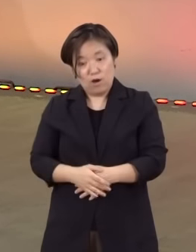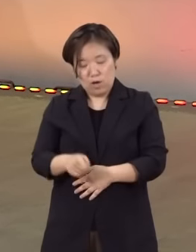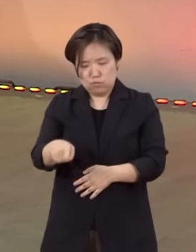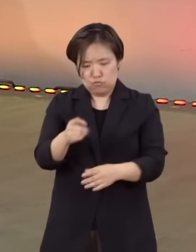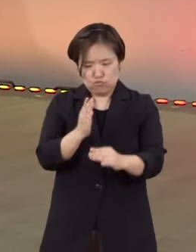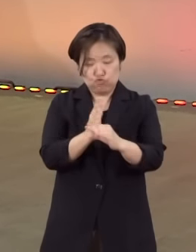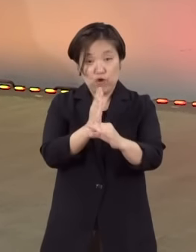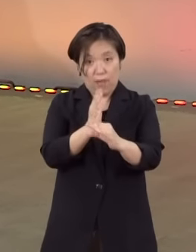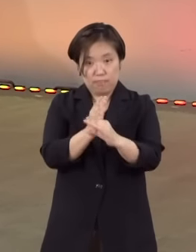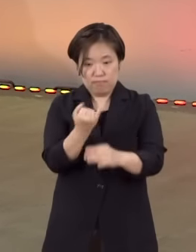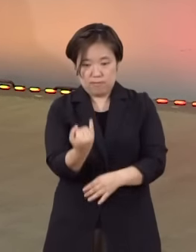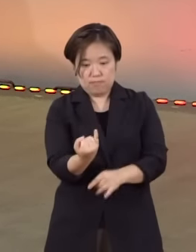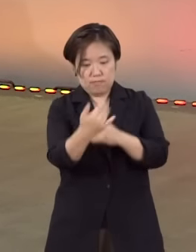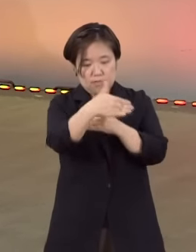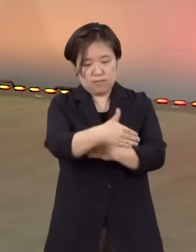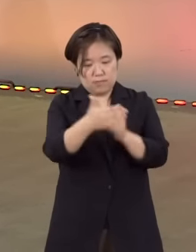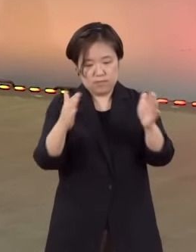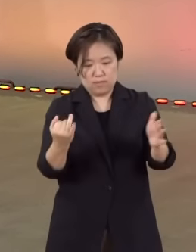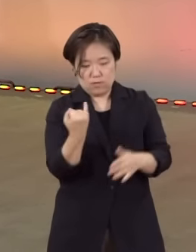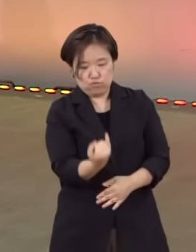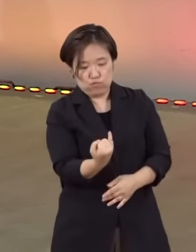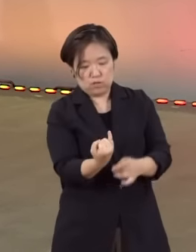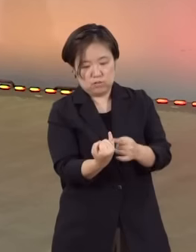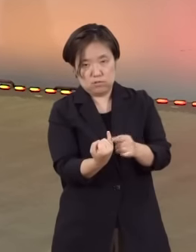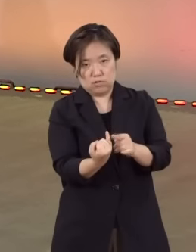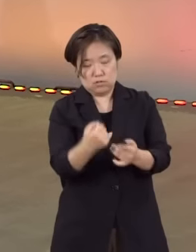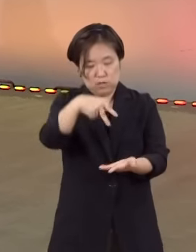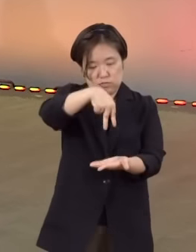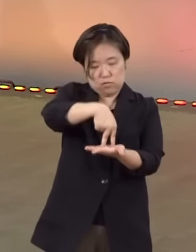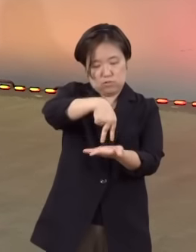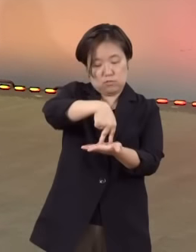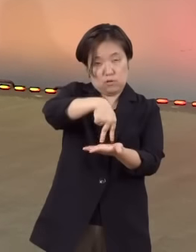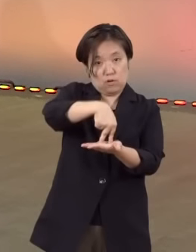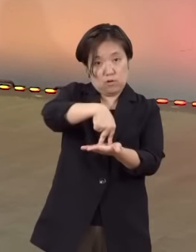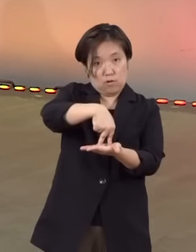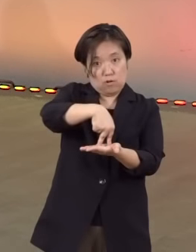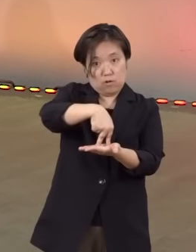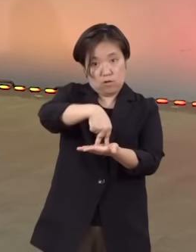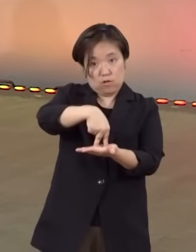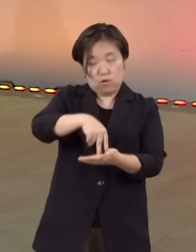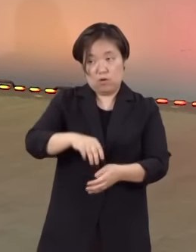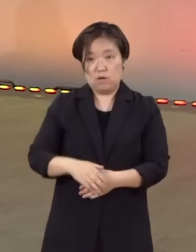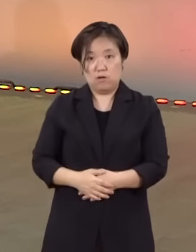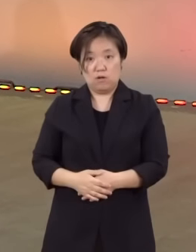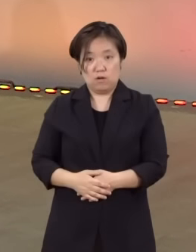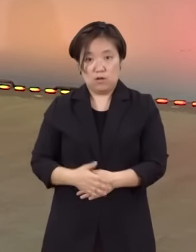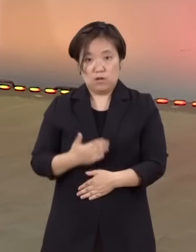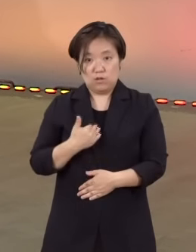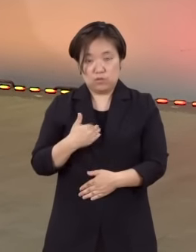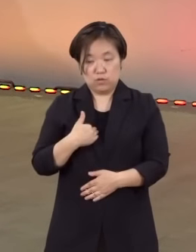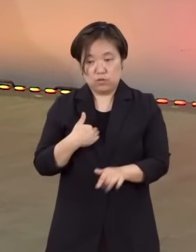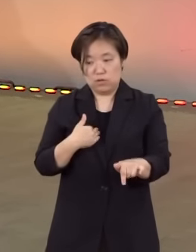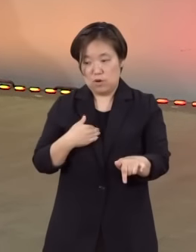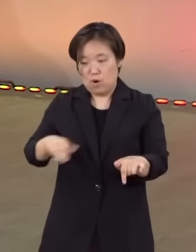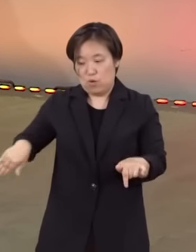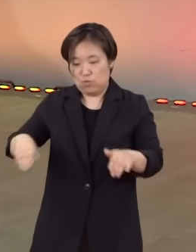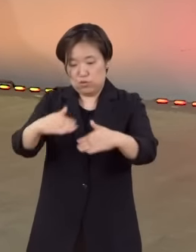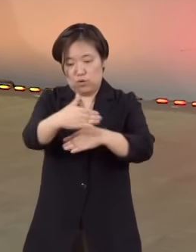딱서 계시고 엘리베이터 중간에 딱서 있더래요 저는 엘리베이터 오른쪽 뒤에